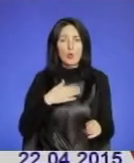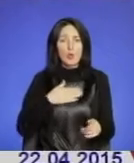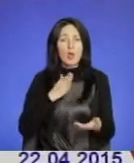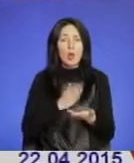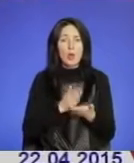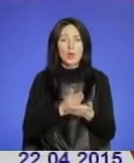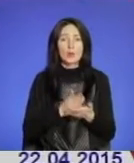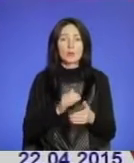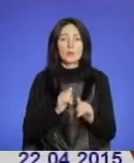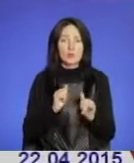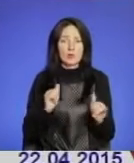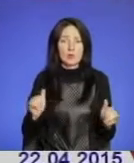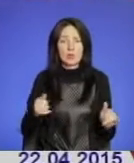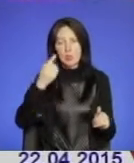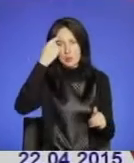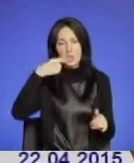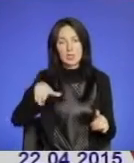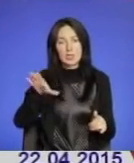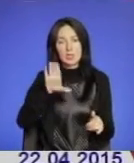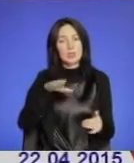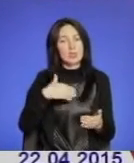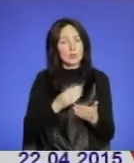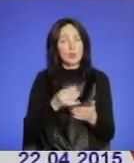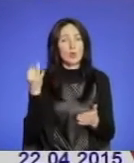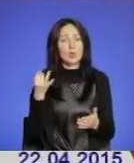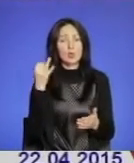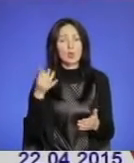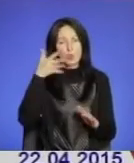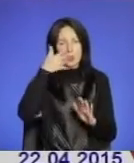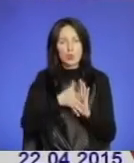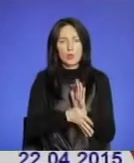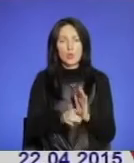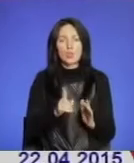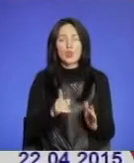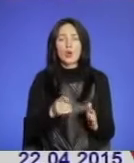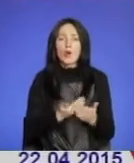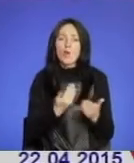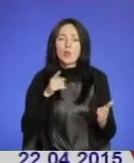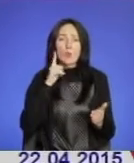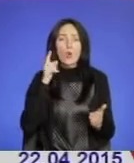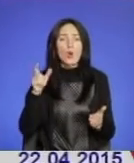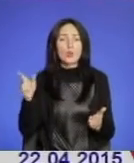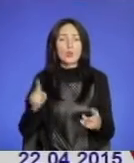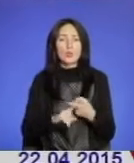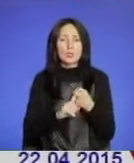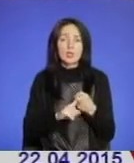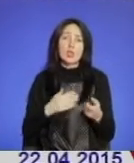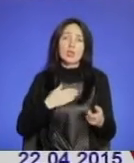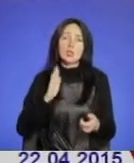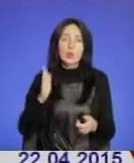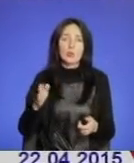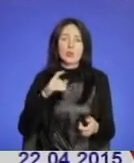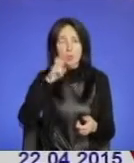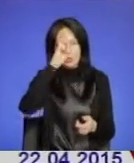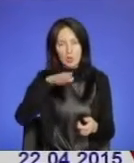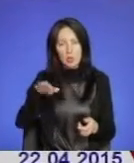воно має розвиватися і знати про свою історію. І розуміти, що від молоді залежить наше майбутнє України. Зважаючи на